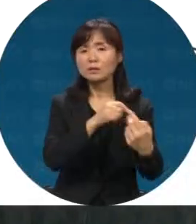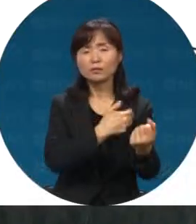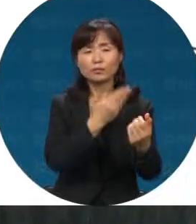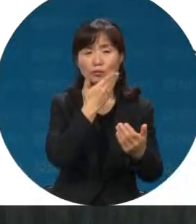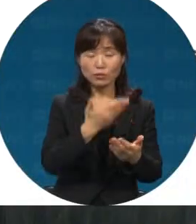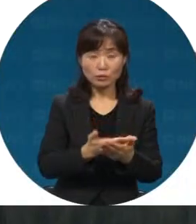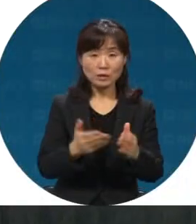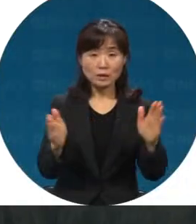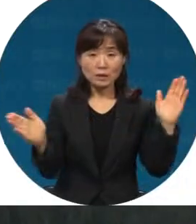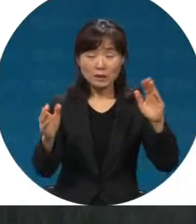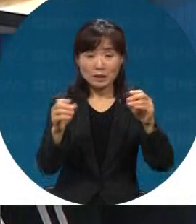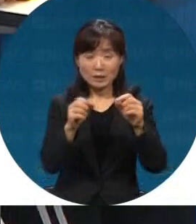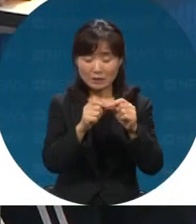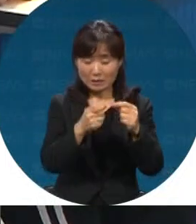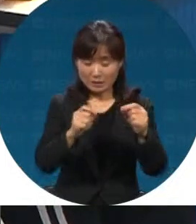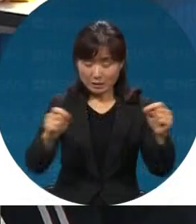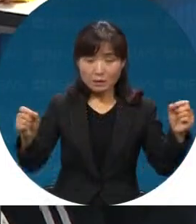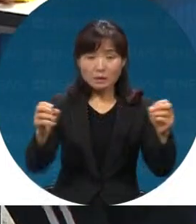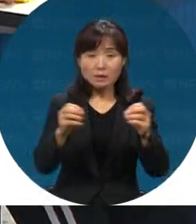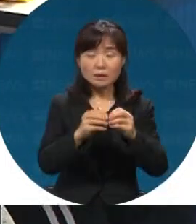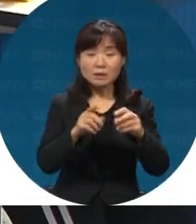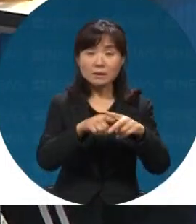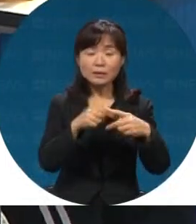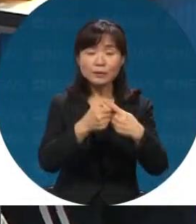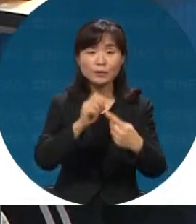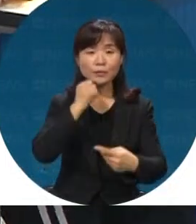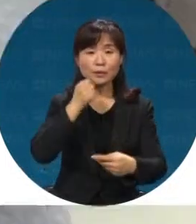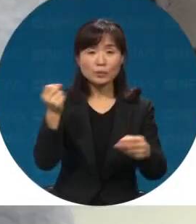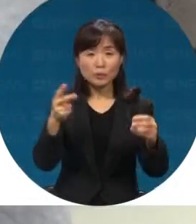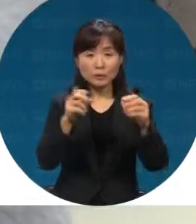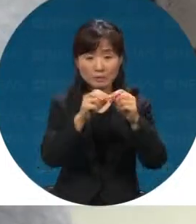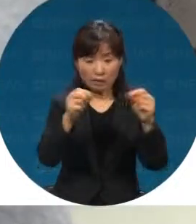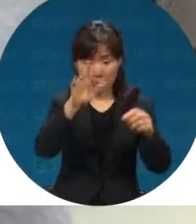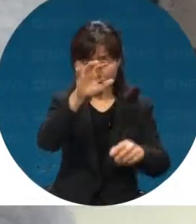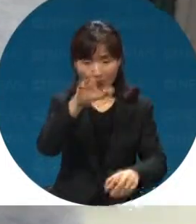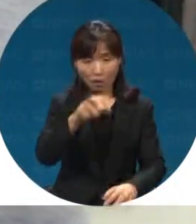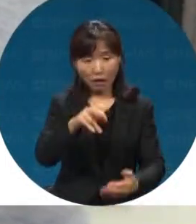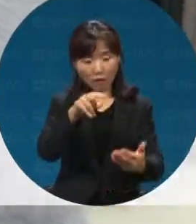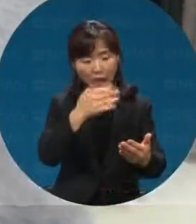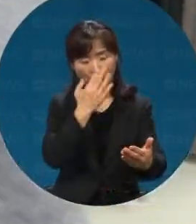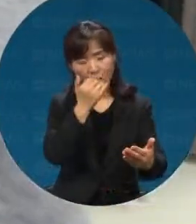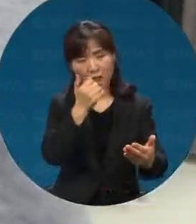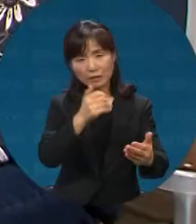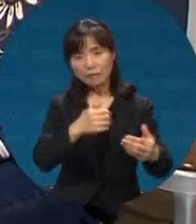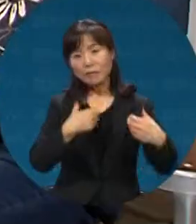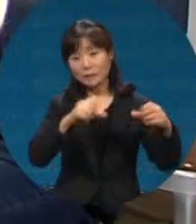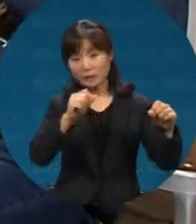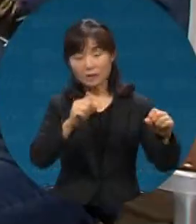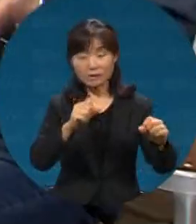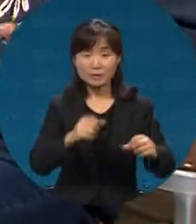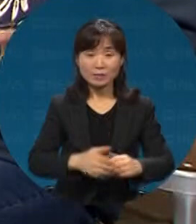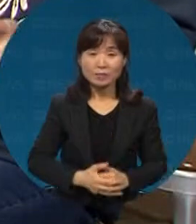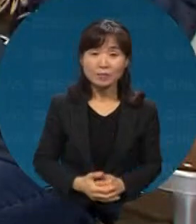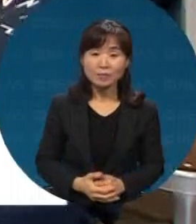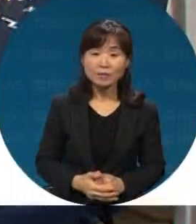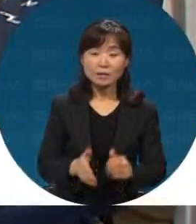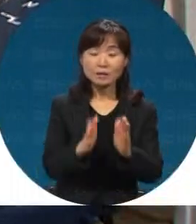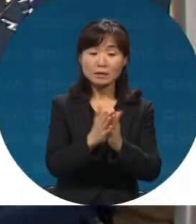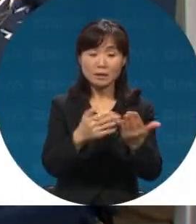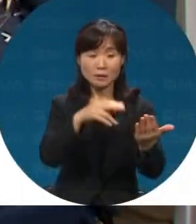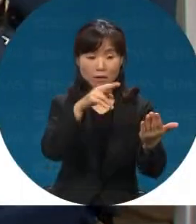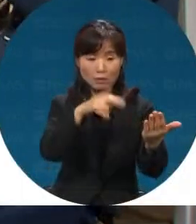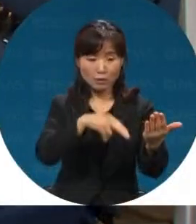학생들이 긴 글을 이해하기 어려워할뿐 아니라 그를 읽으려는 시도조차 하지 않기도 합니다 책을 읽고 뭐